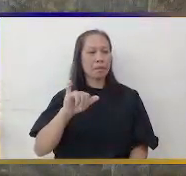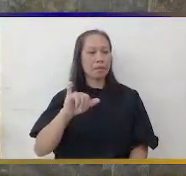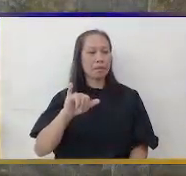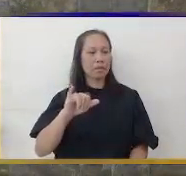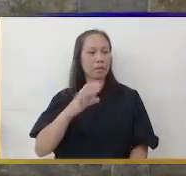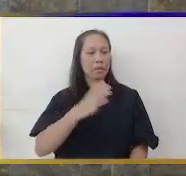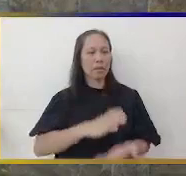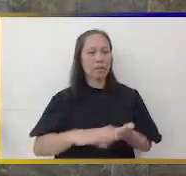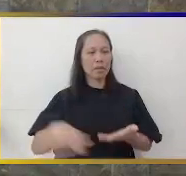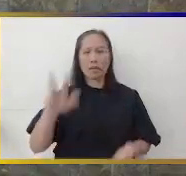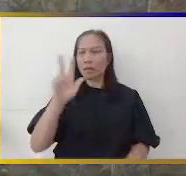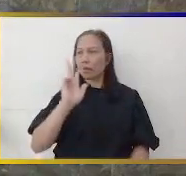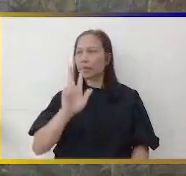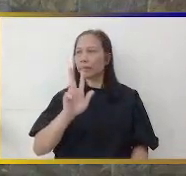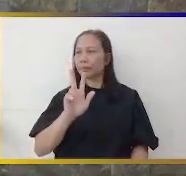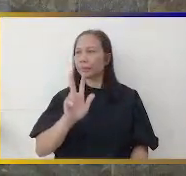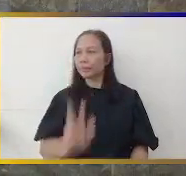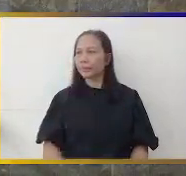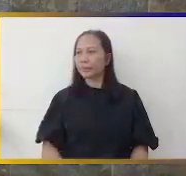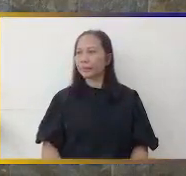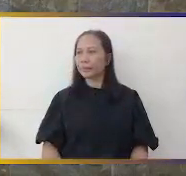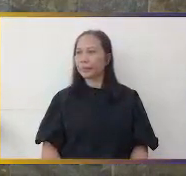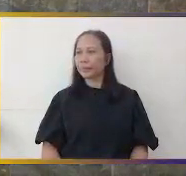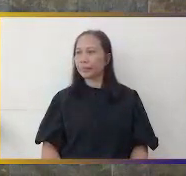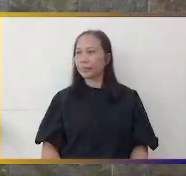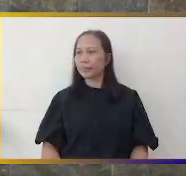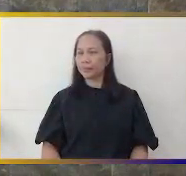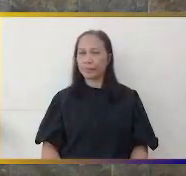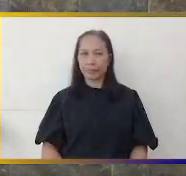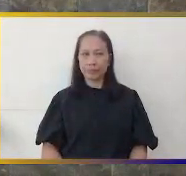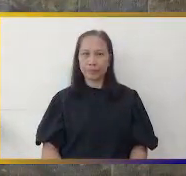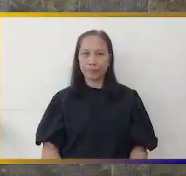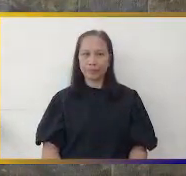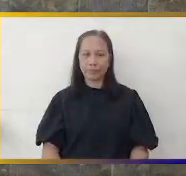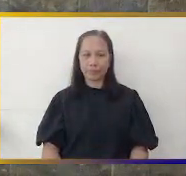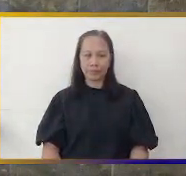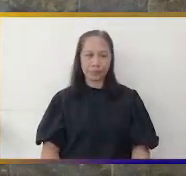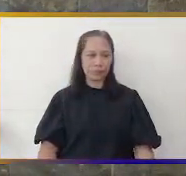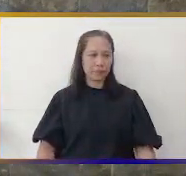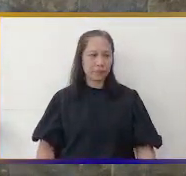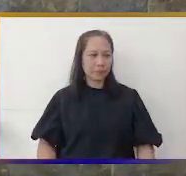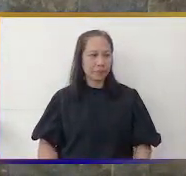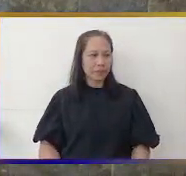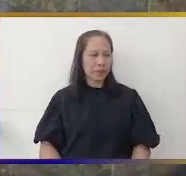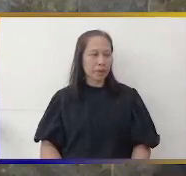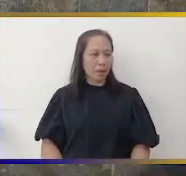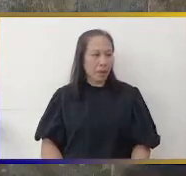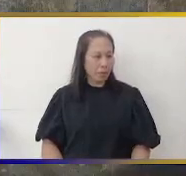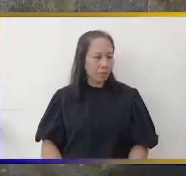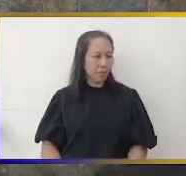medyo naunahan tayo ng ah ng ating ano lalamunan malacay chapter